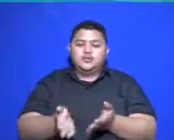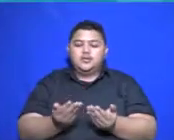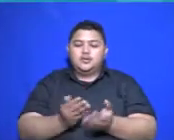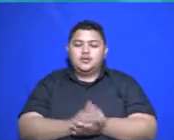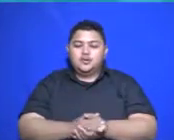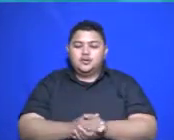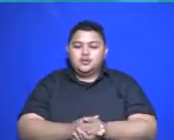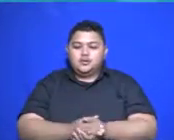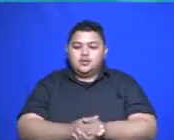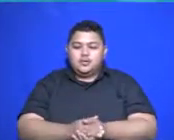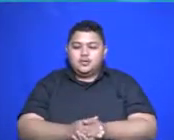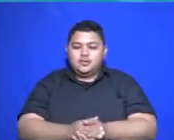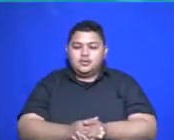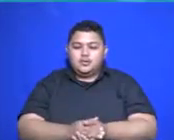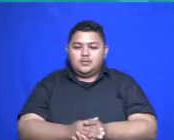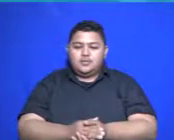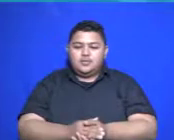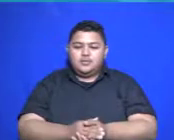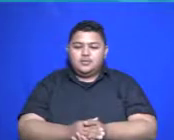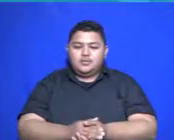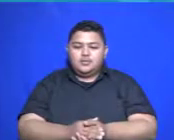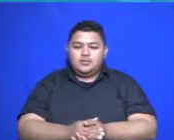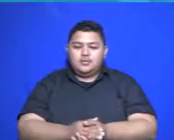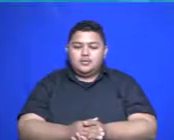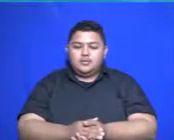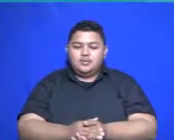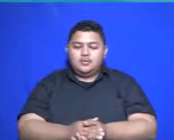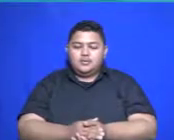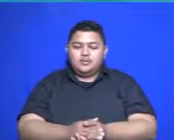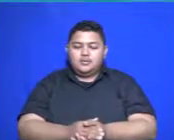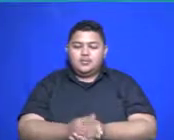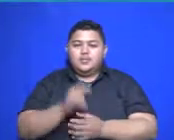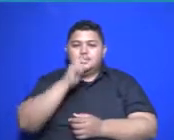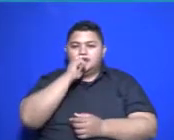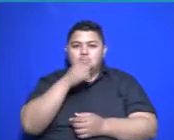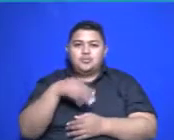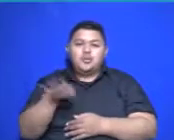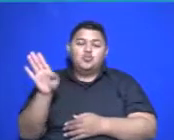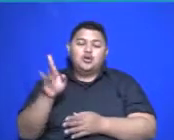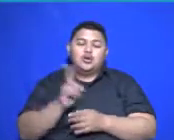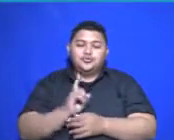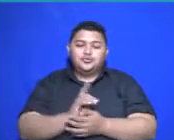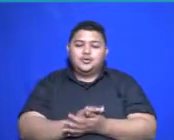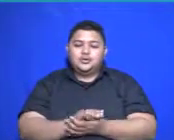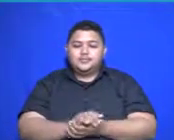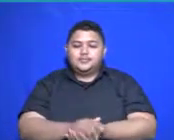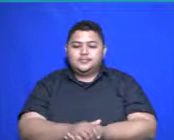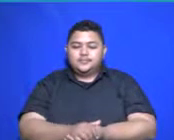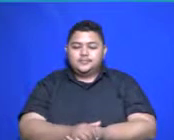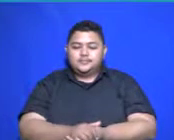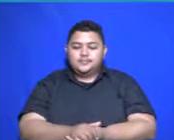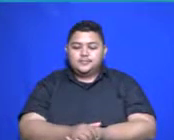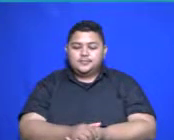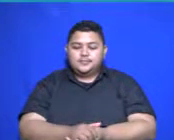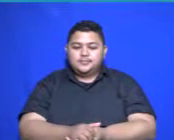Baik, Bapak, monggo silakan. Pak Kepala Staf, terima kasih Bapak. Jadi memang ini sebenarnya